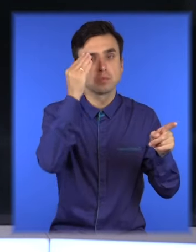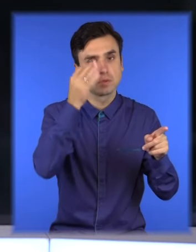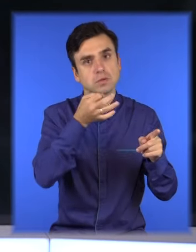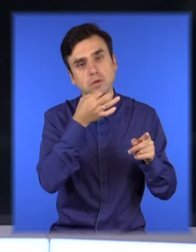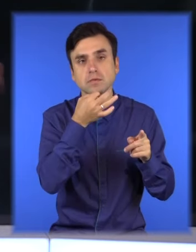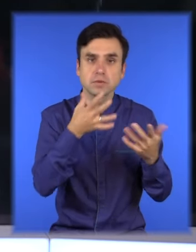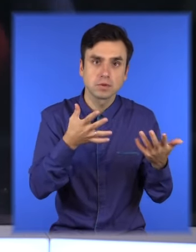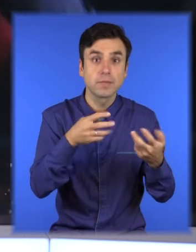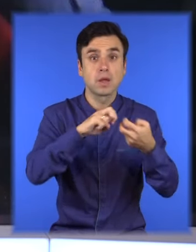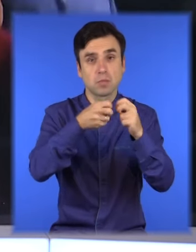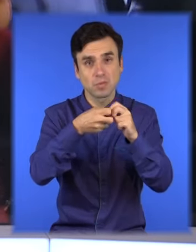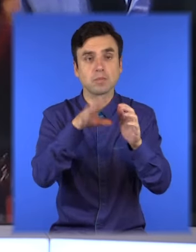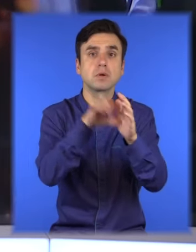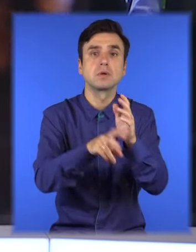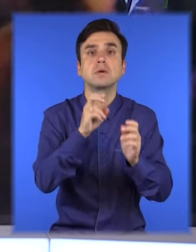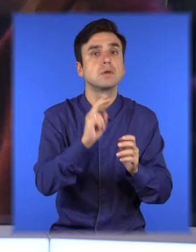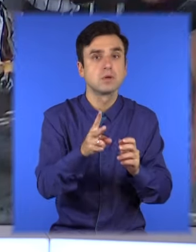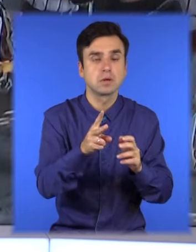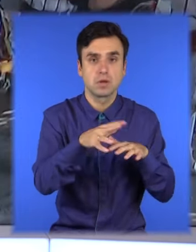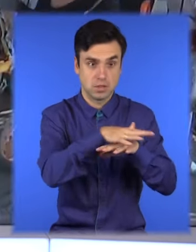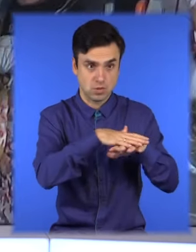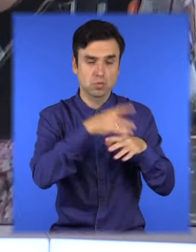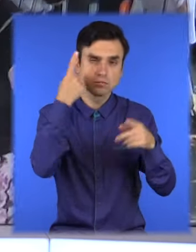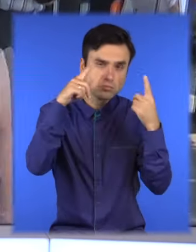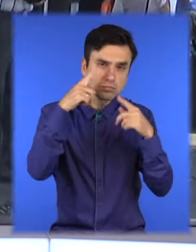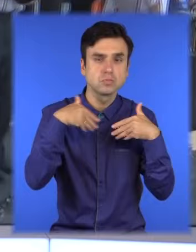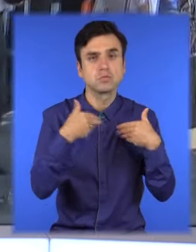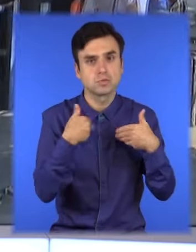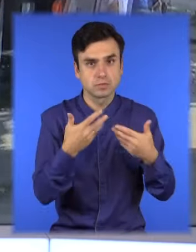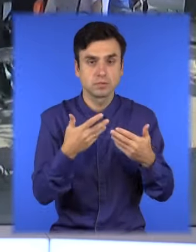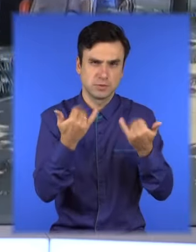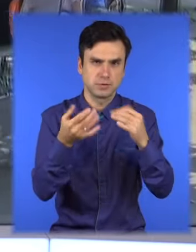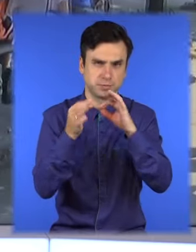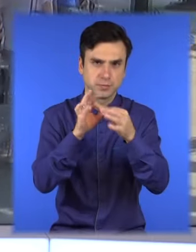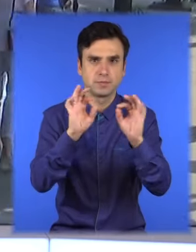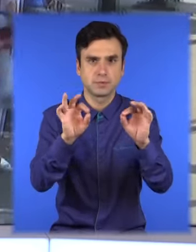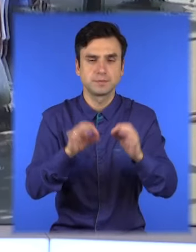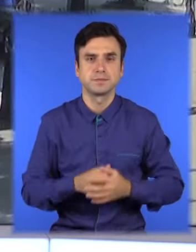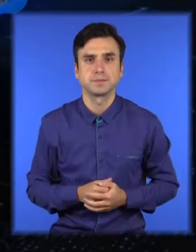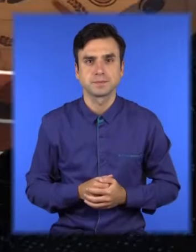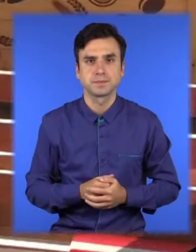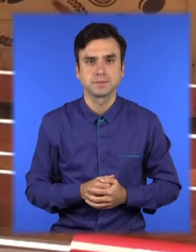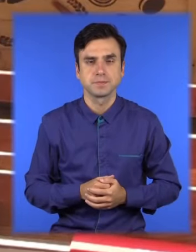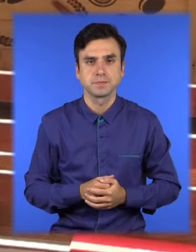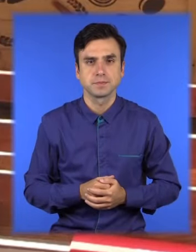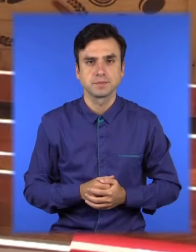рішення цієї проблеми запропонували активісти, розповість Олена Трунова.